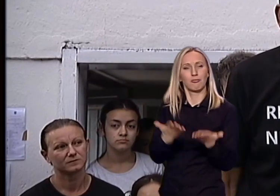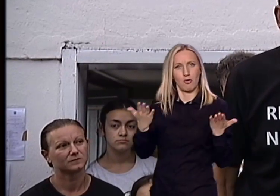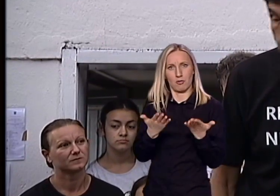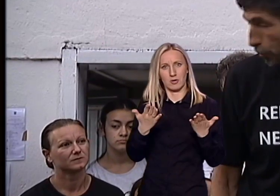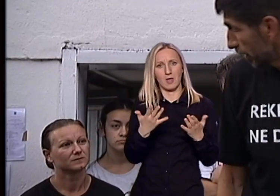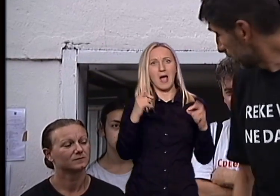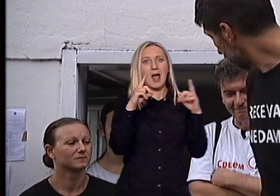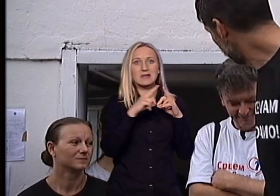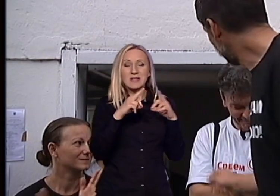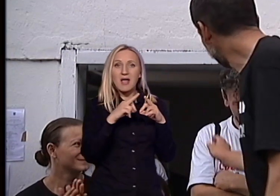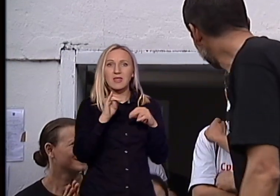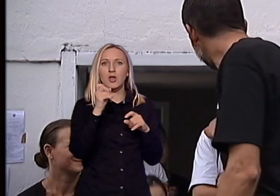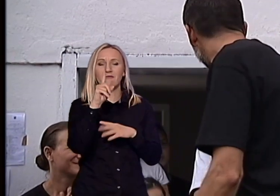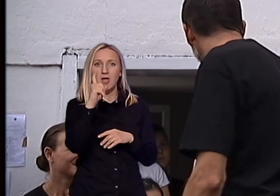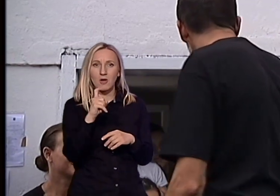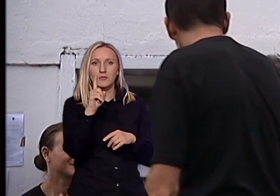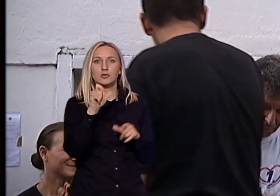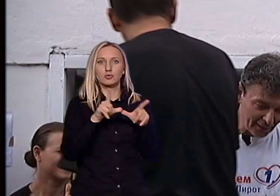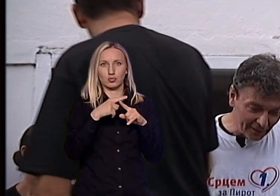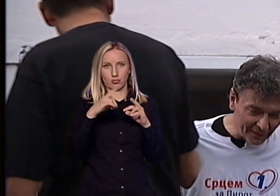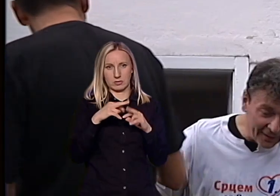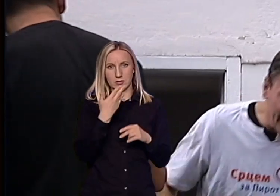Aleksandar Jovanović Ćuta.